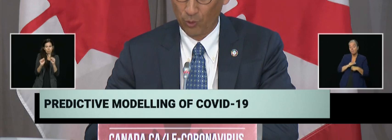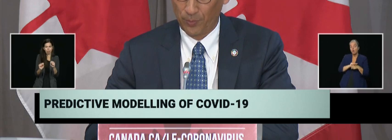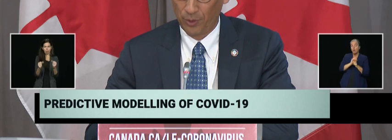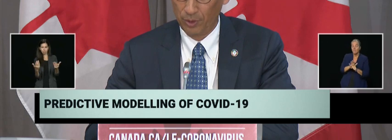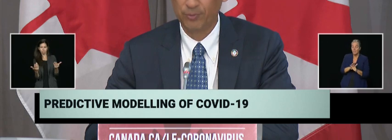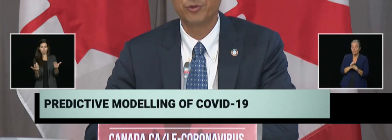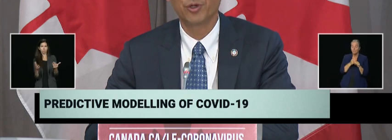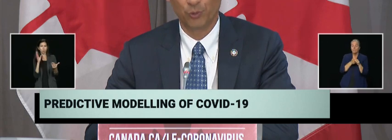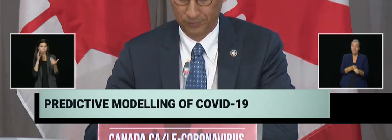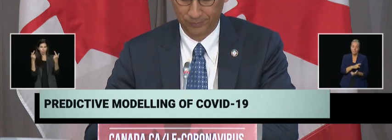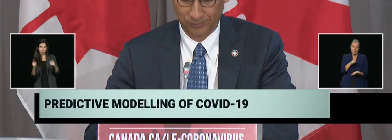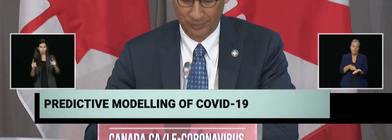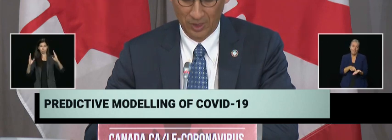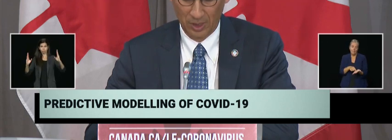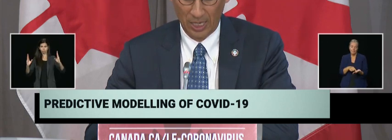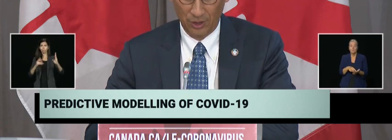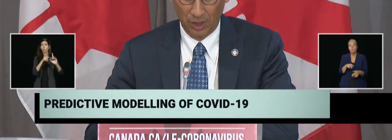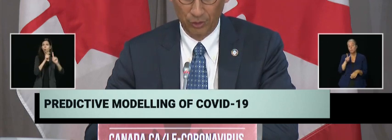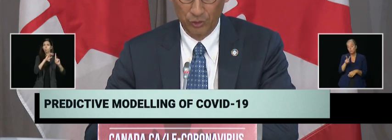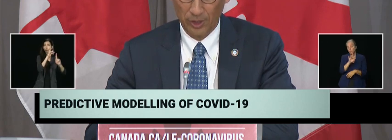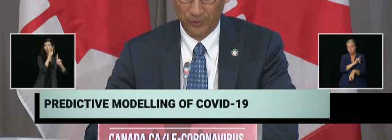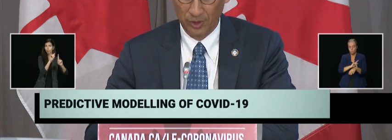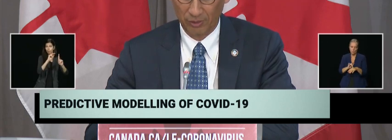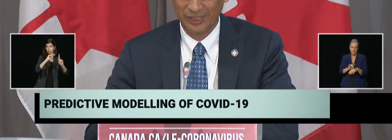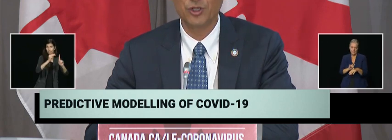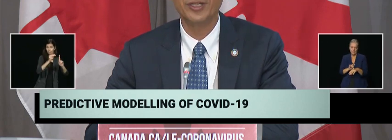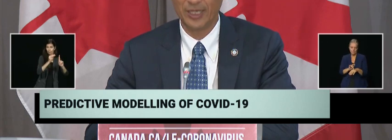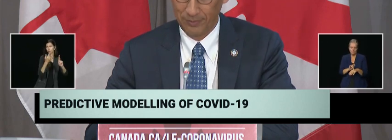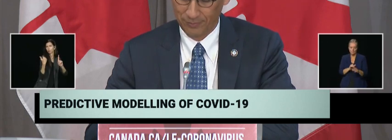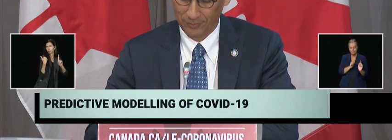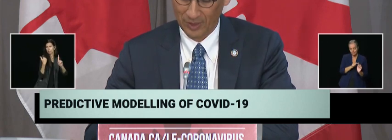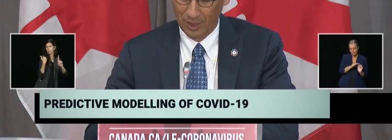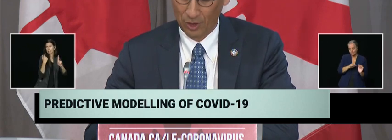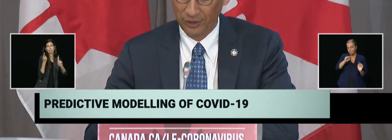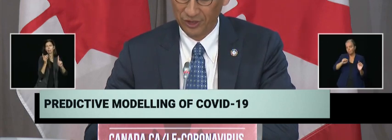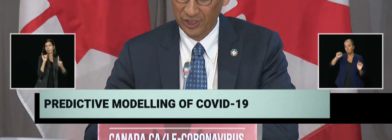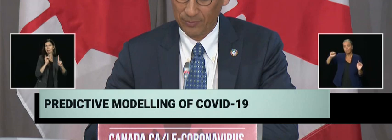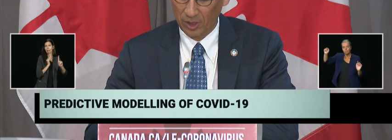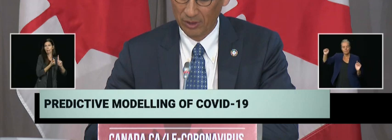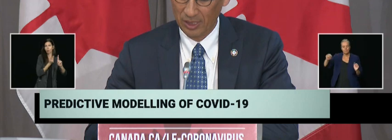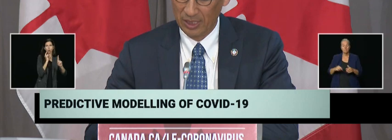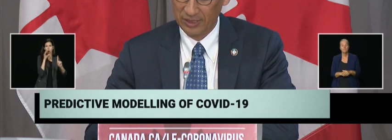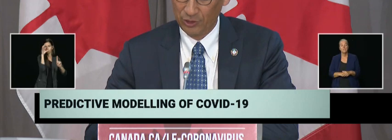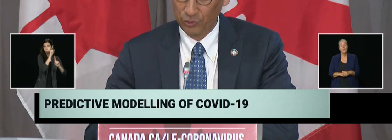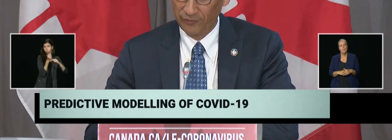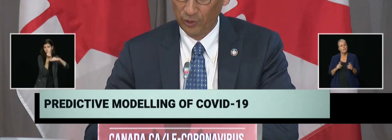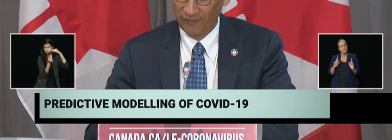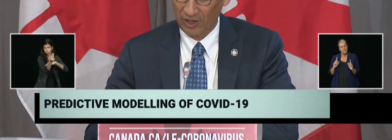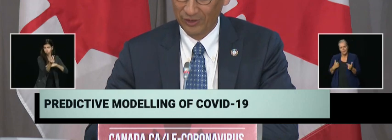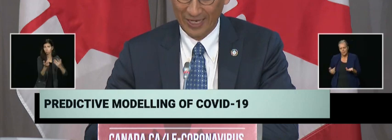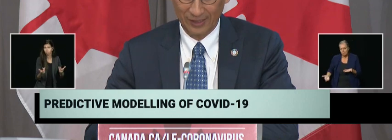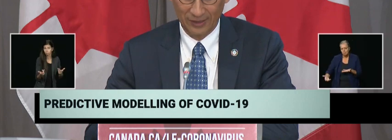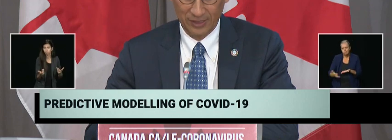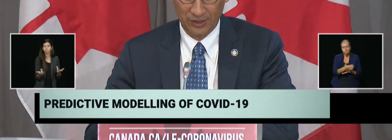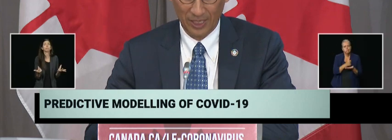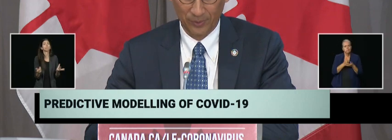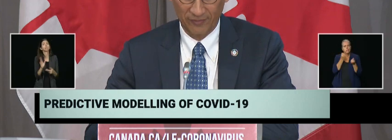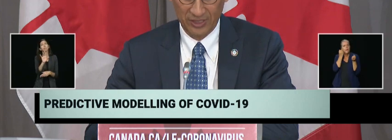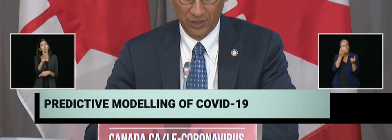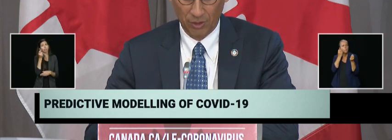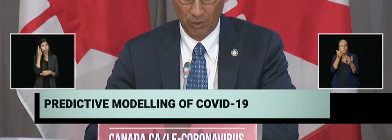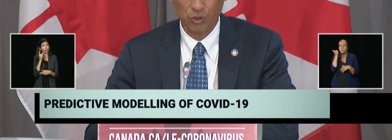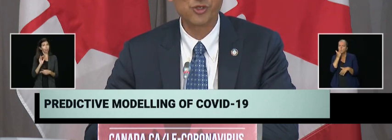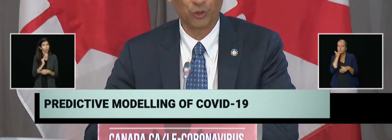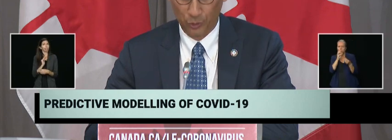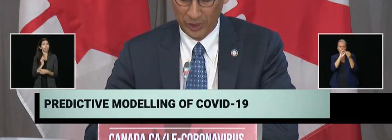mentionné un peu plus tôt. Alors que nous obtenons des données quotidiennement, si nous devions faire une analyse de la